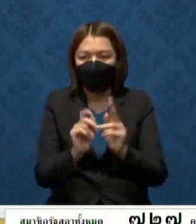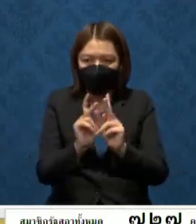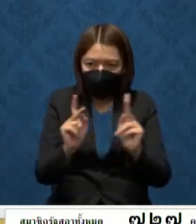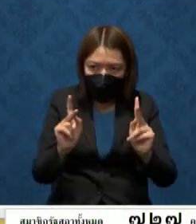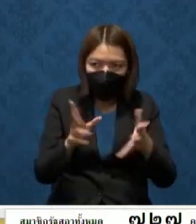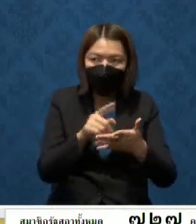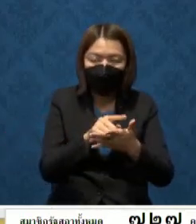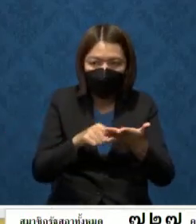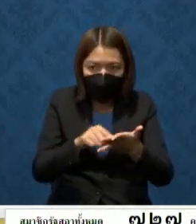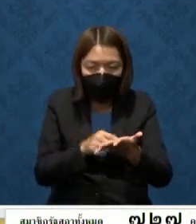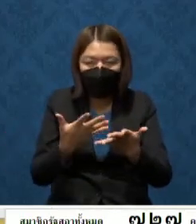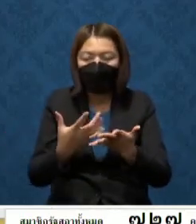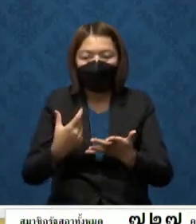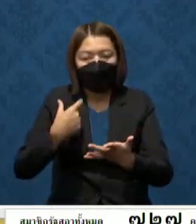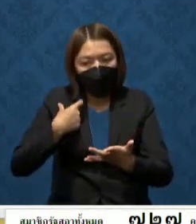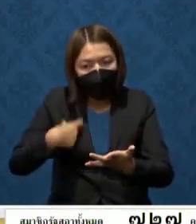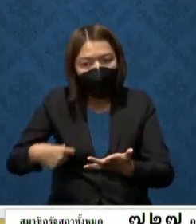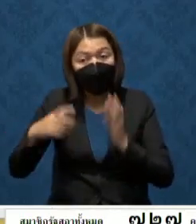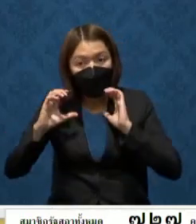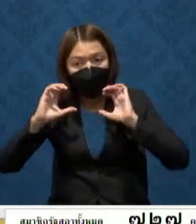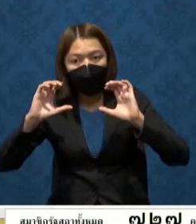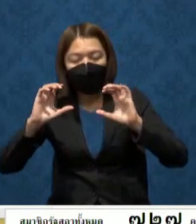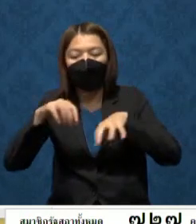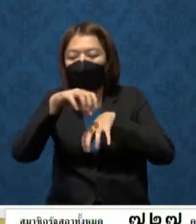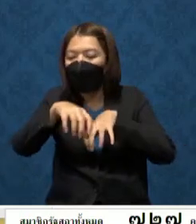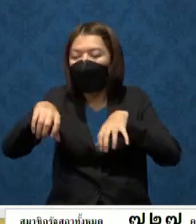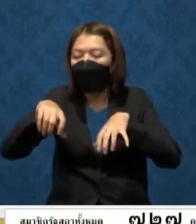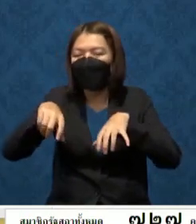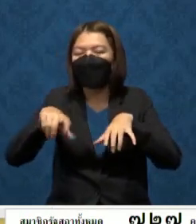ทั้งองคกรอยาการก็ดีเป็นองกรค ที่เกิดขึ้น t Andrew Godwin